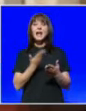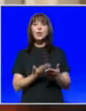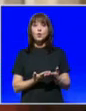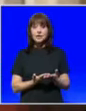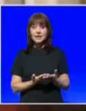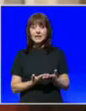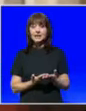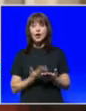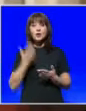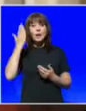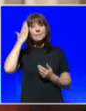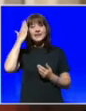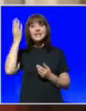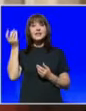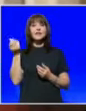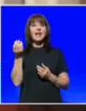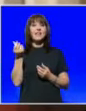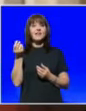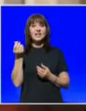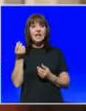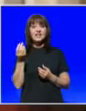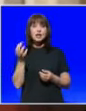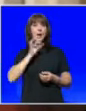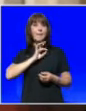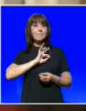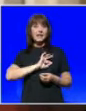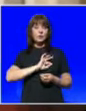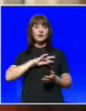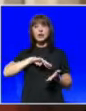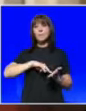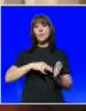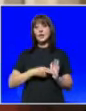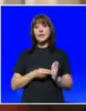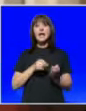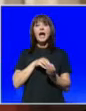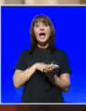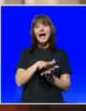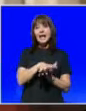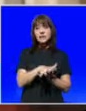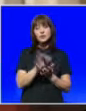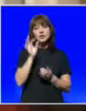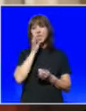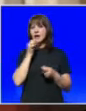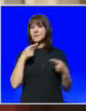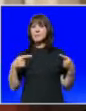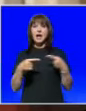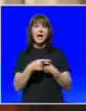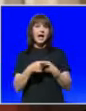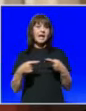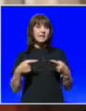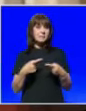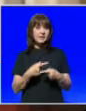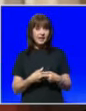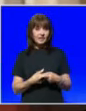от Министерството на финансите приходни политики. По разходите нямахме големи разминавания и повечето